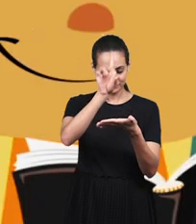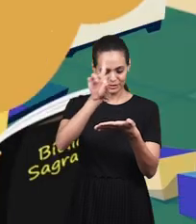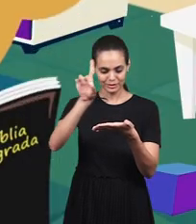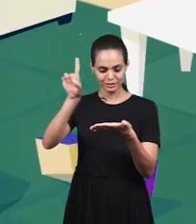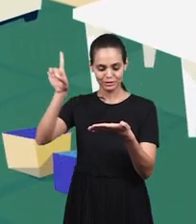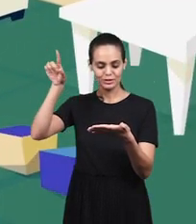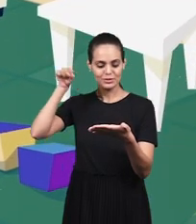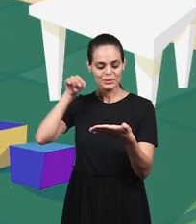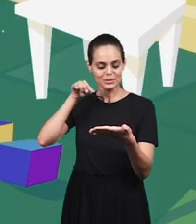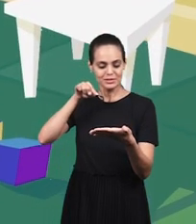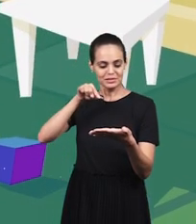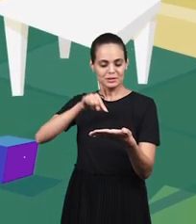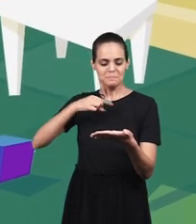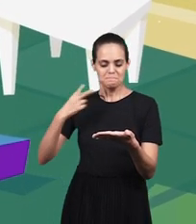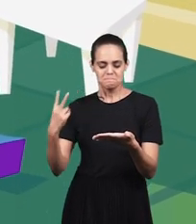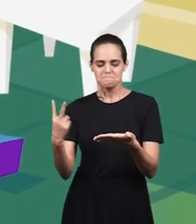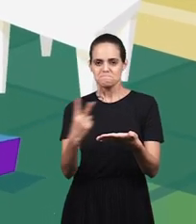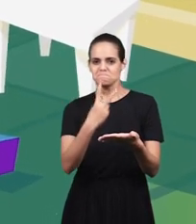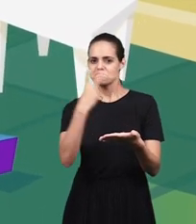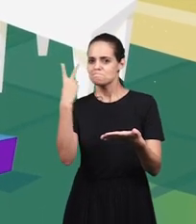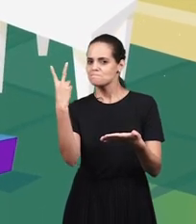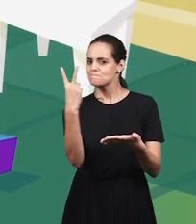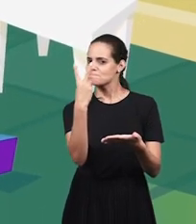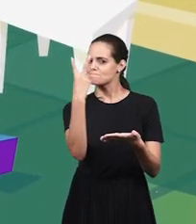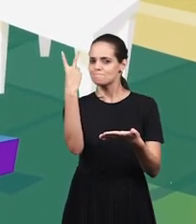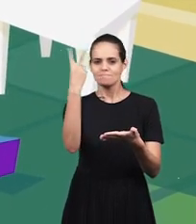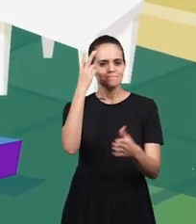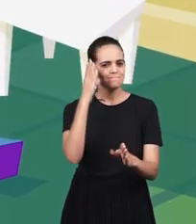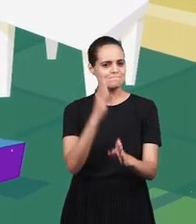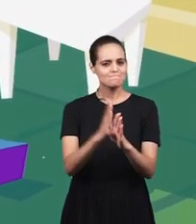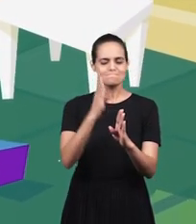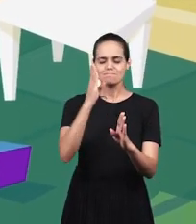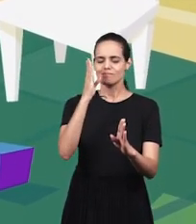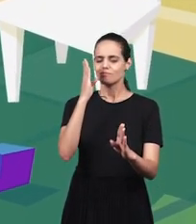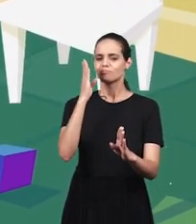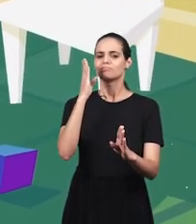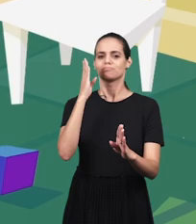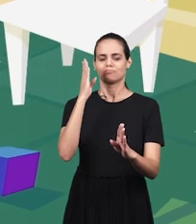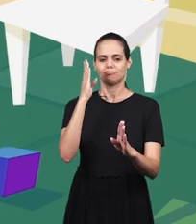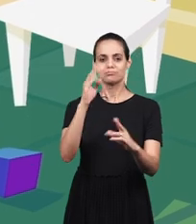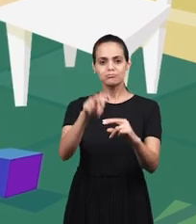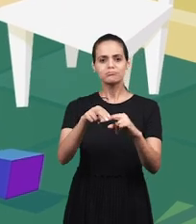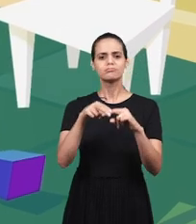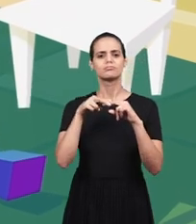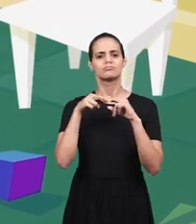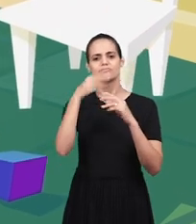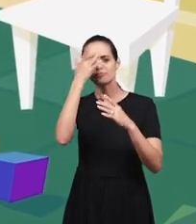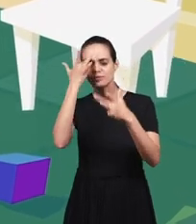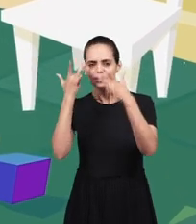A Bíblia é um tesouro descoberto